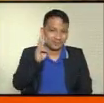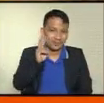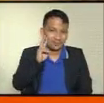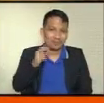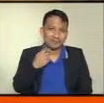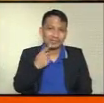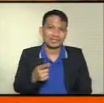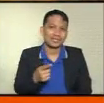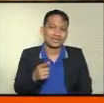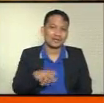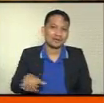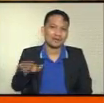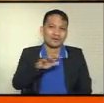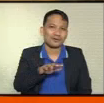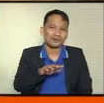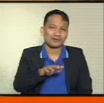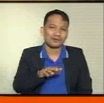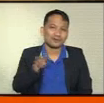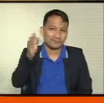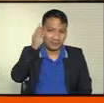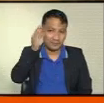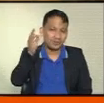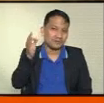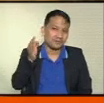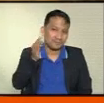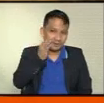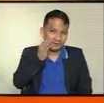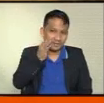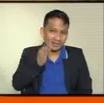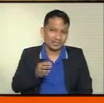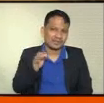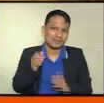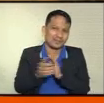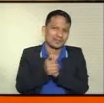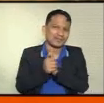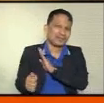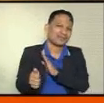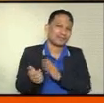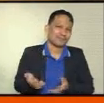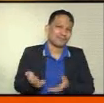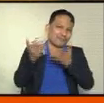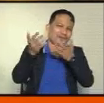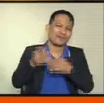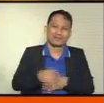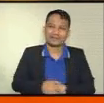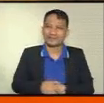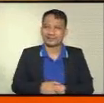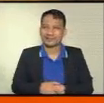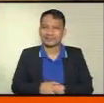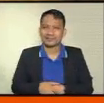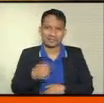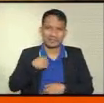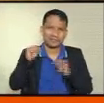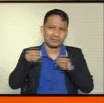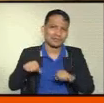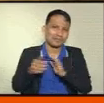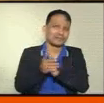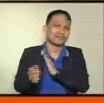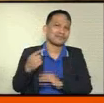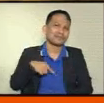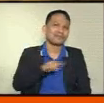na nagsasabing Fatima, Fabio, talentado kayo! Naman, talentado